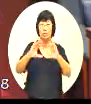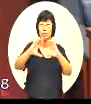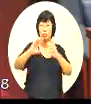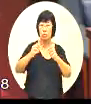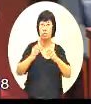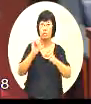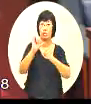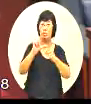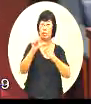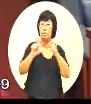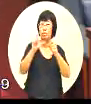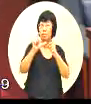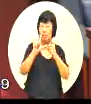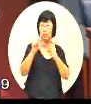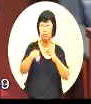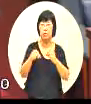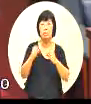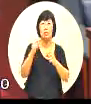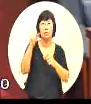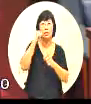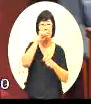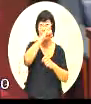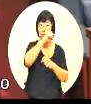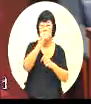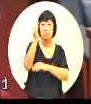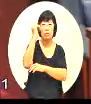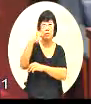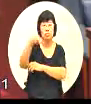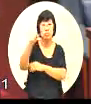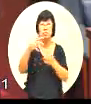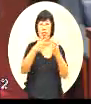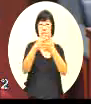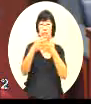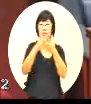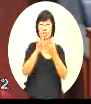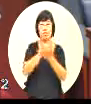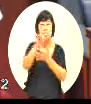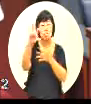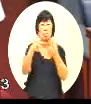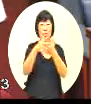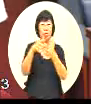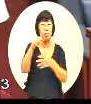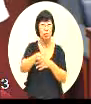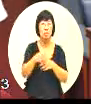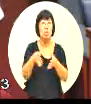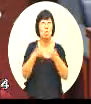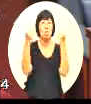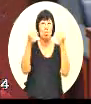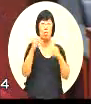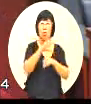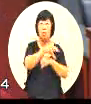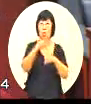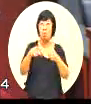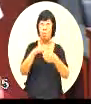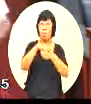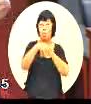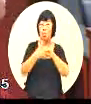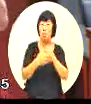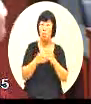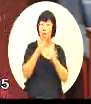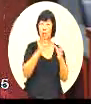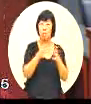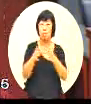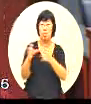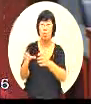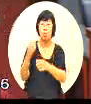时候台湾政府去美国招商啊，它的标题是我们这里不用环保设备啊，不需要环保设备，你有